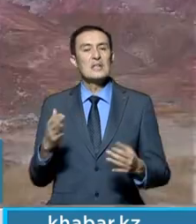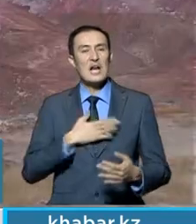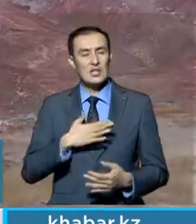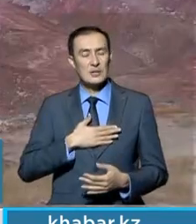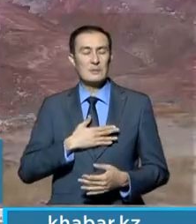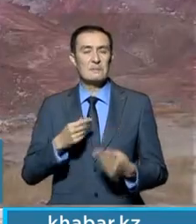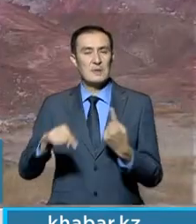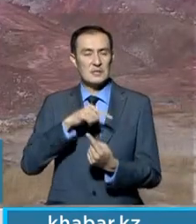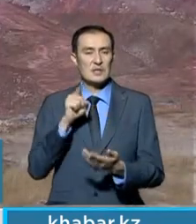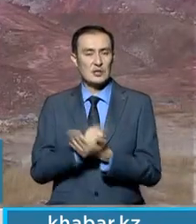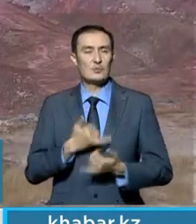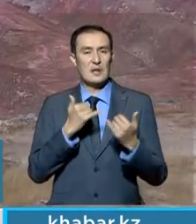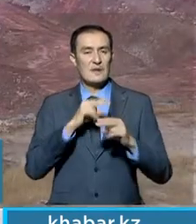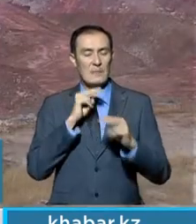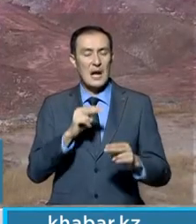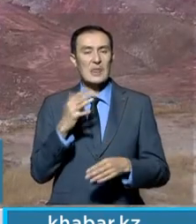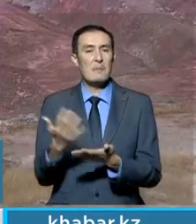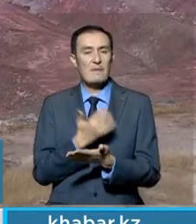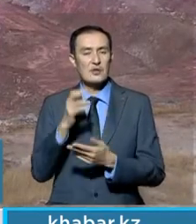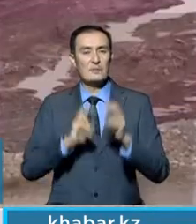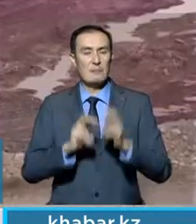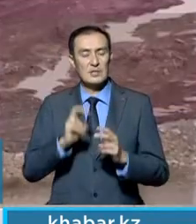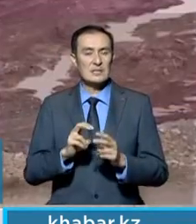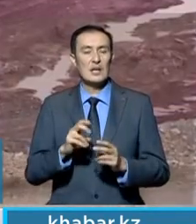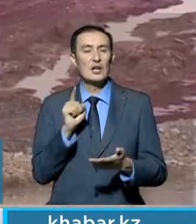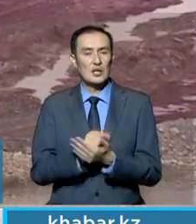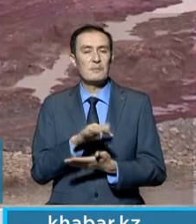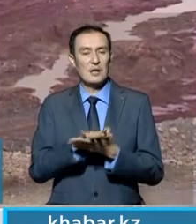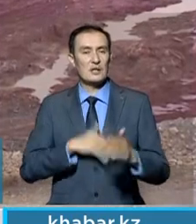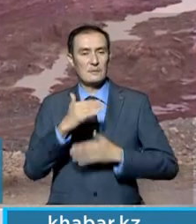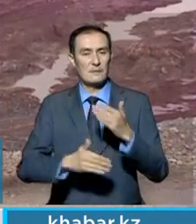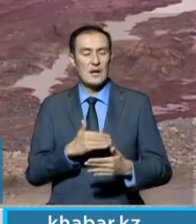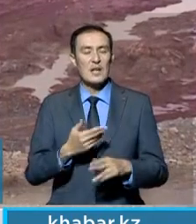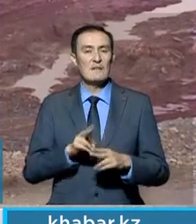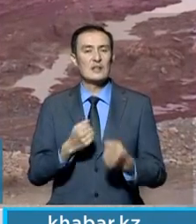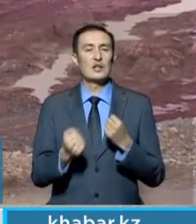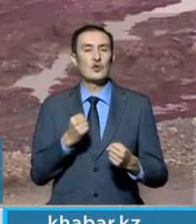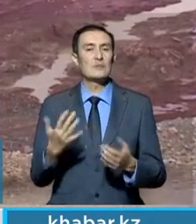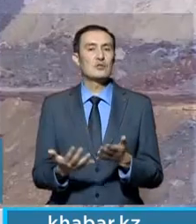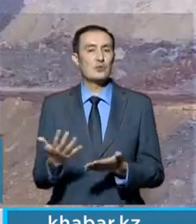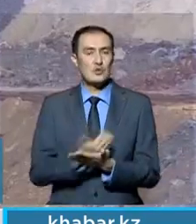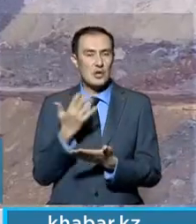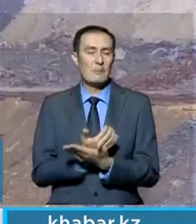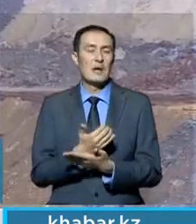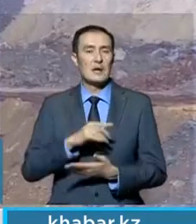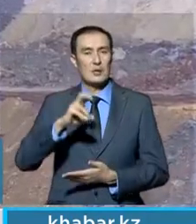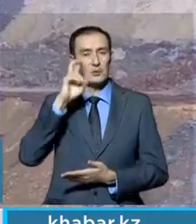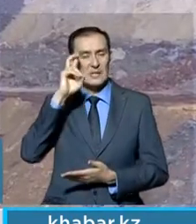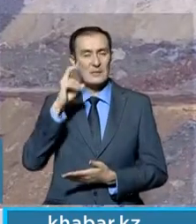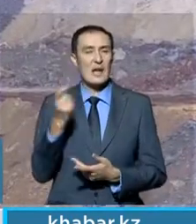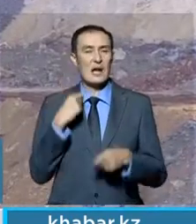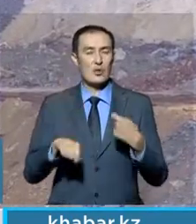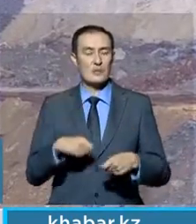бизнеса. А в добывающей промышленности не снижать темпы, так как этот сектор является надежным источником роста национальной